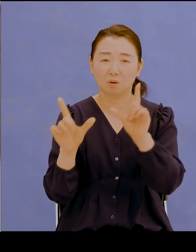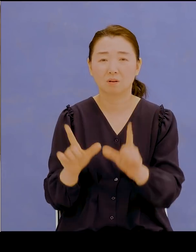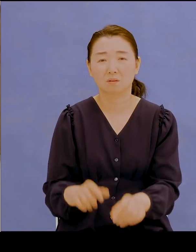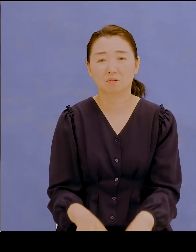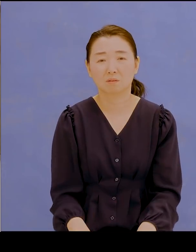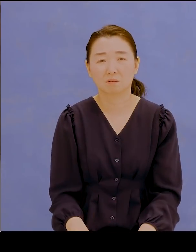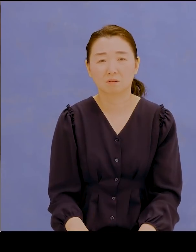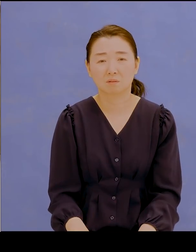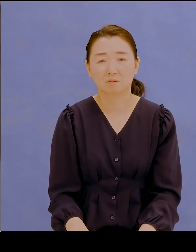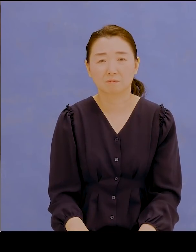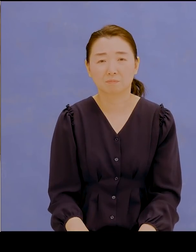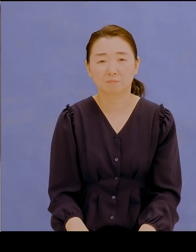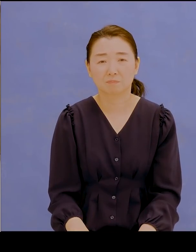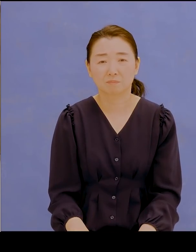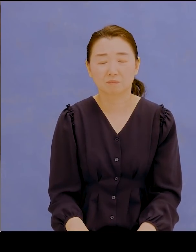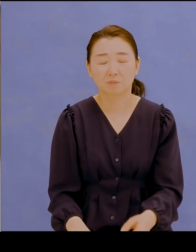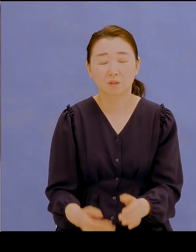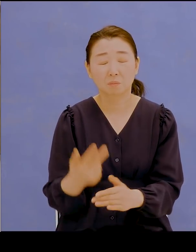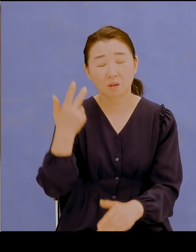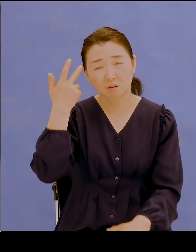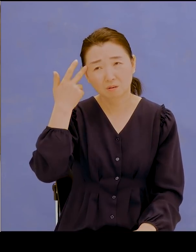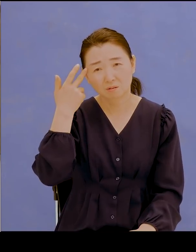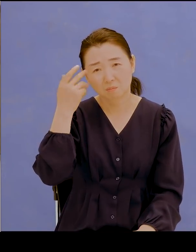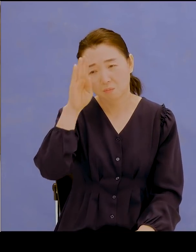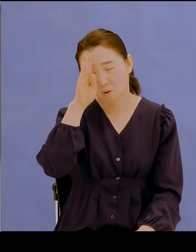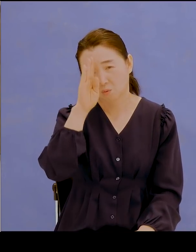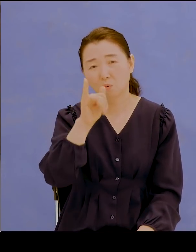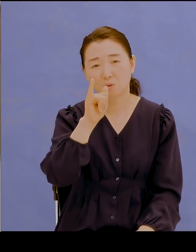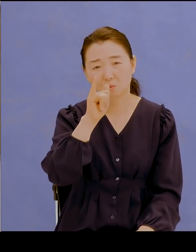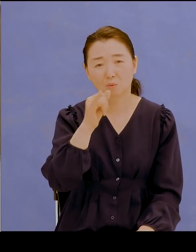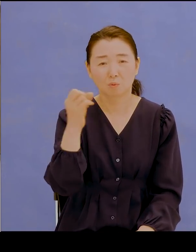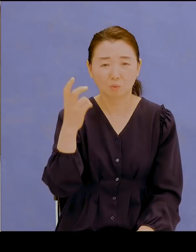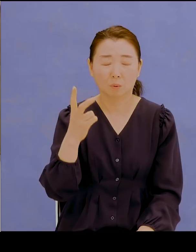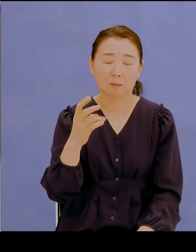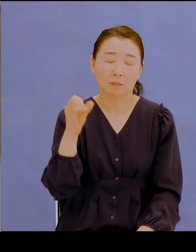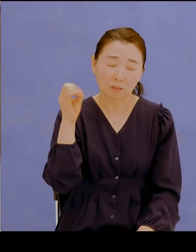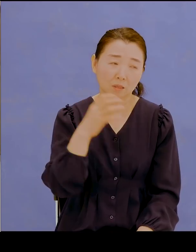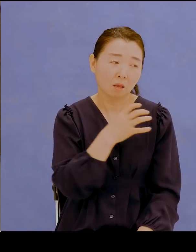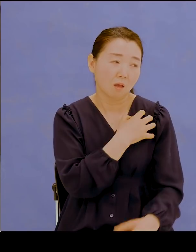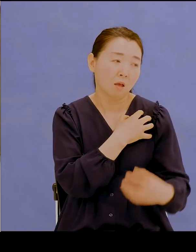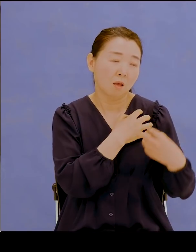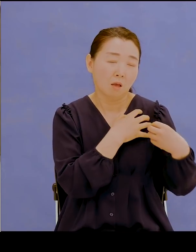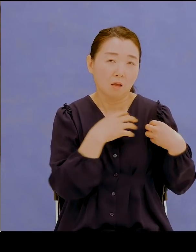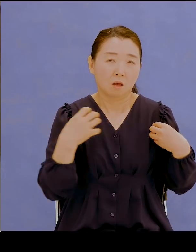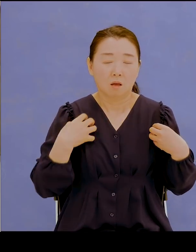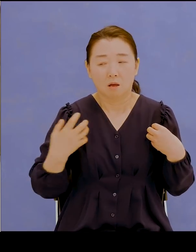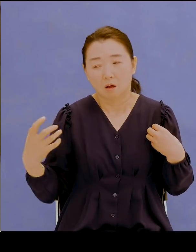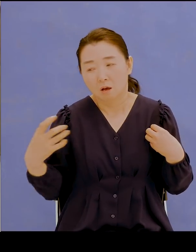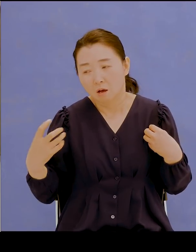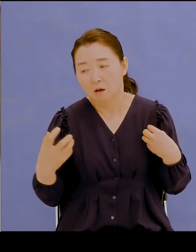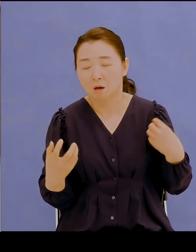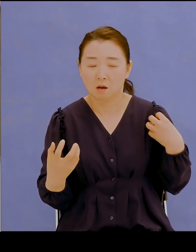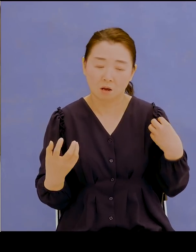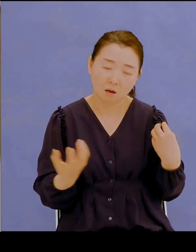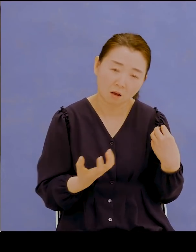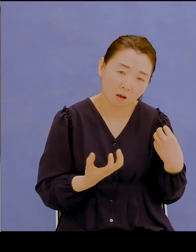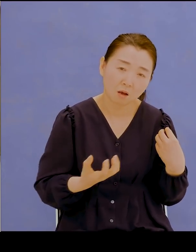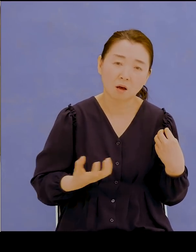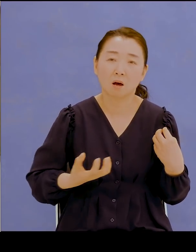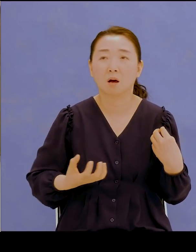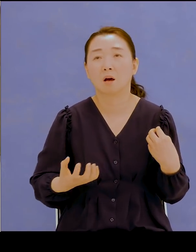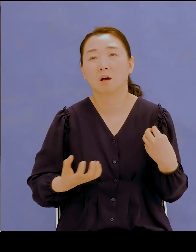그러면서 이제 정신적인 그런 병도 조금 오고 예. 알 수 없는 통증이 온몸을 너무